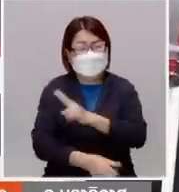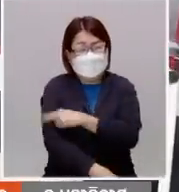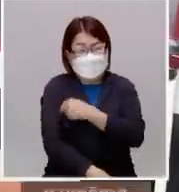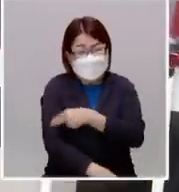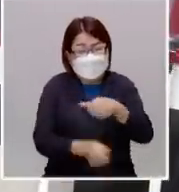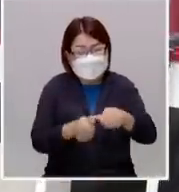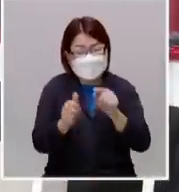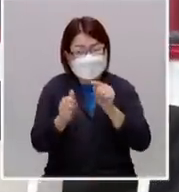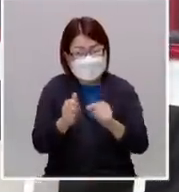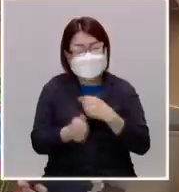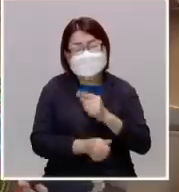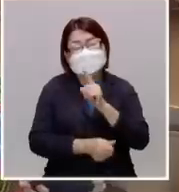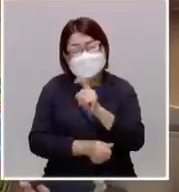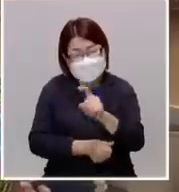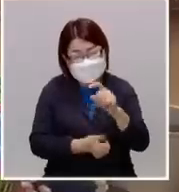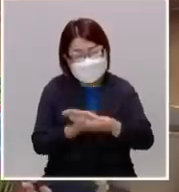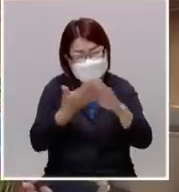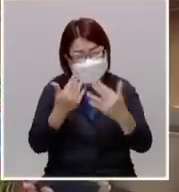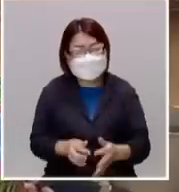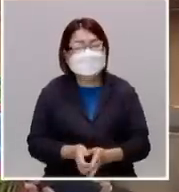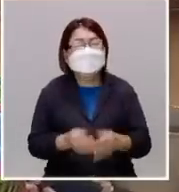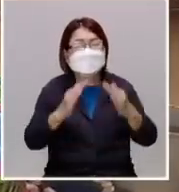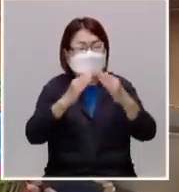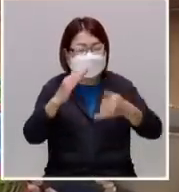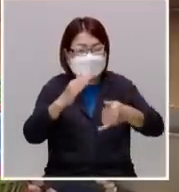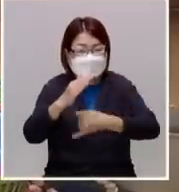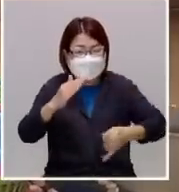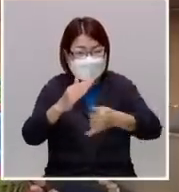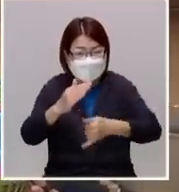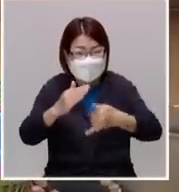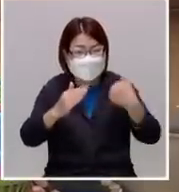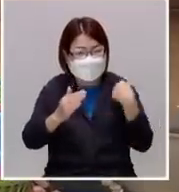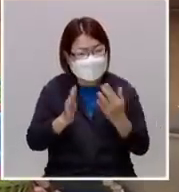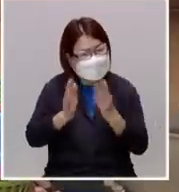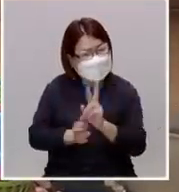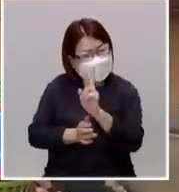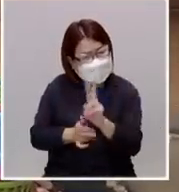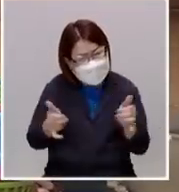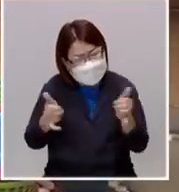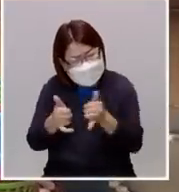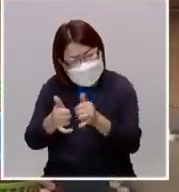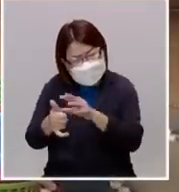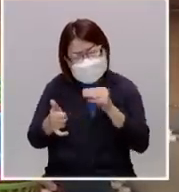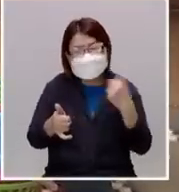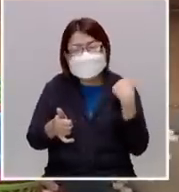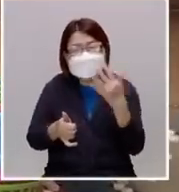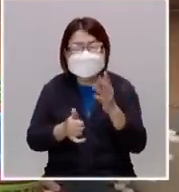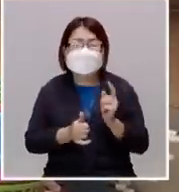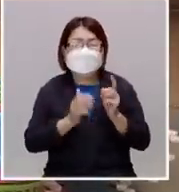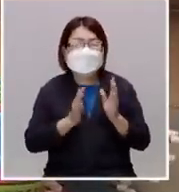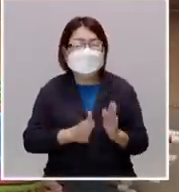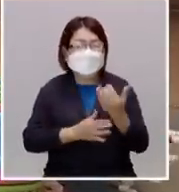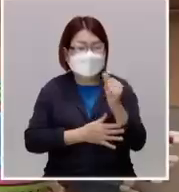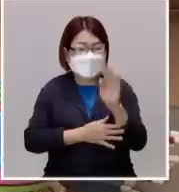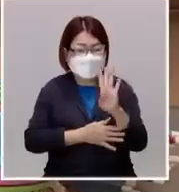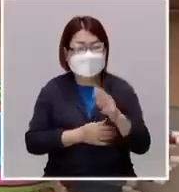นโรคกักตัวผู้สัมผัสเสี่ยงสูงค่ะตอนนี้มี14คนด้วยกันก็กักตัวไว้ที่สถานกักกันโรงเรียนบ้